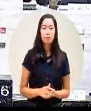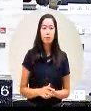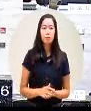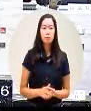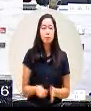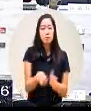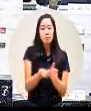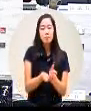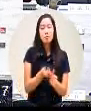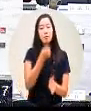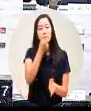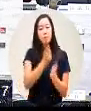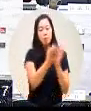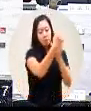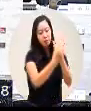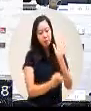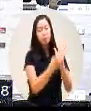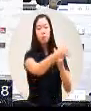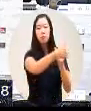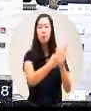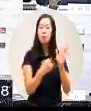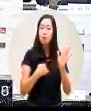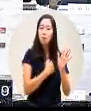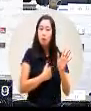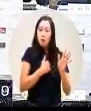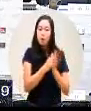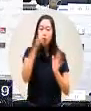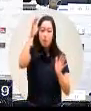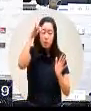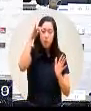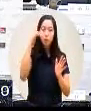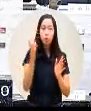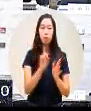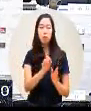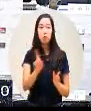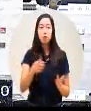人较戆，还是较诚实，还是较老，还是较善良。